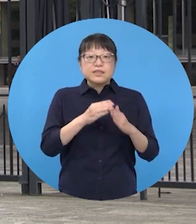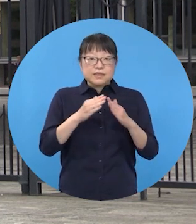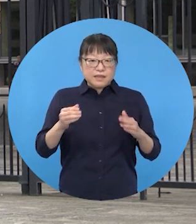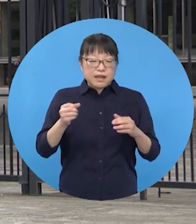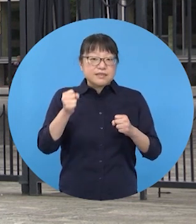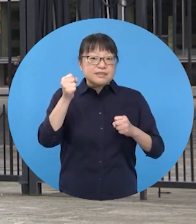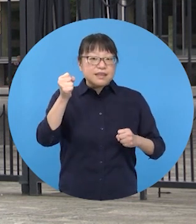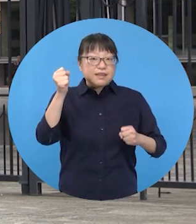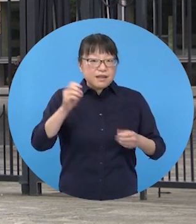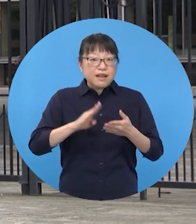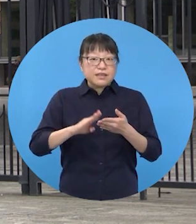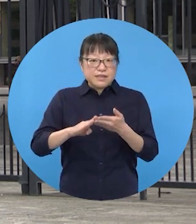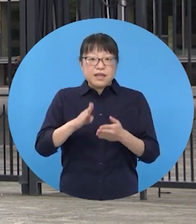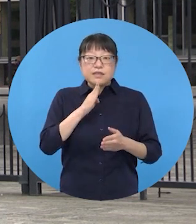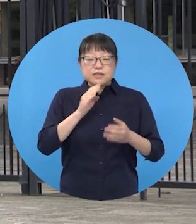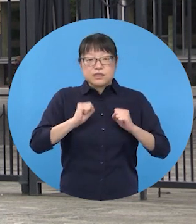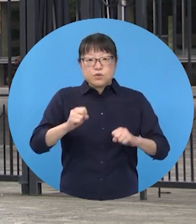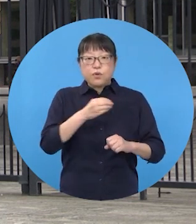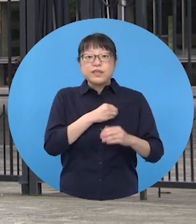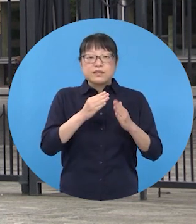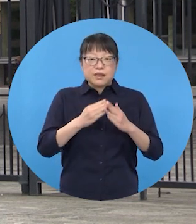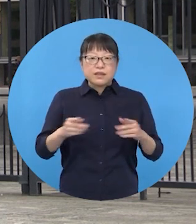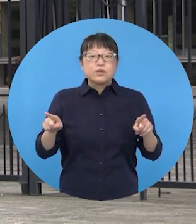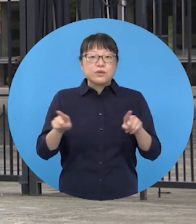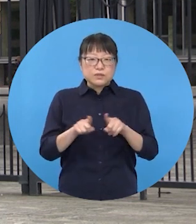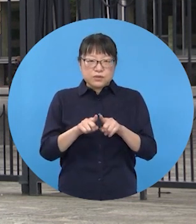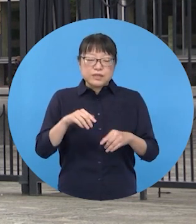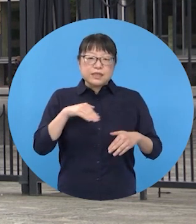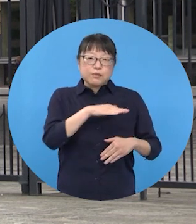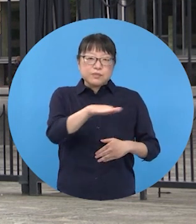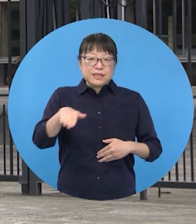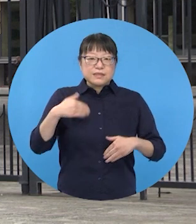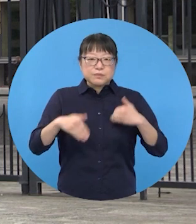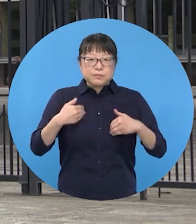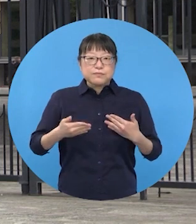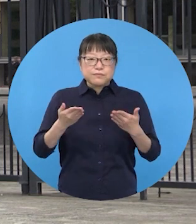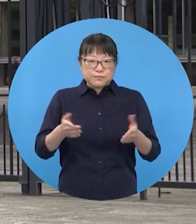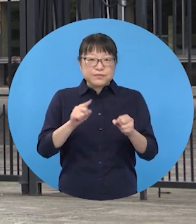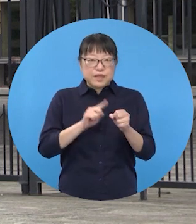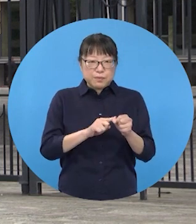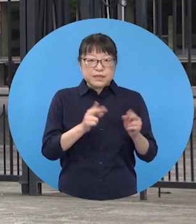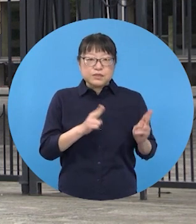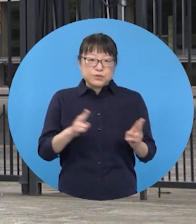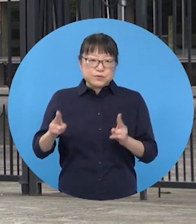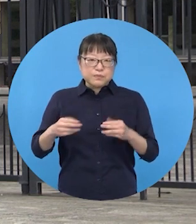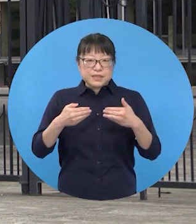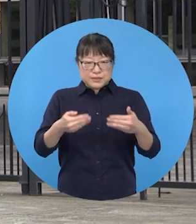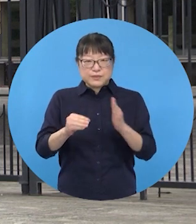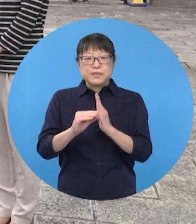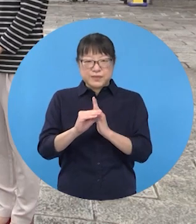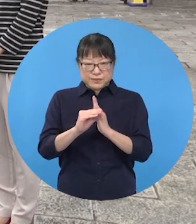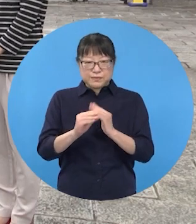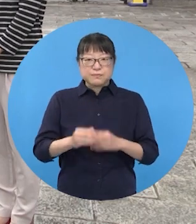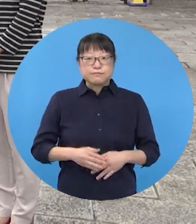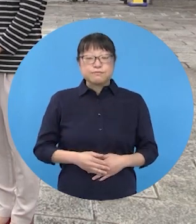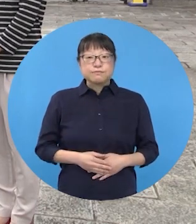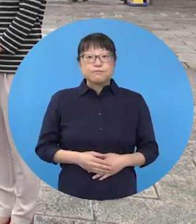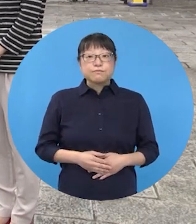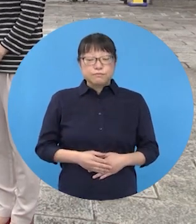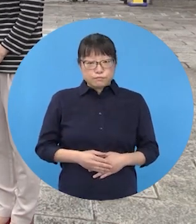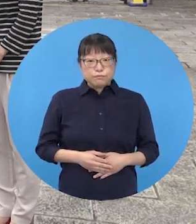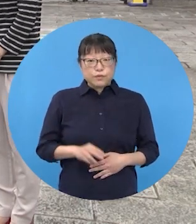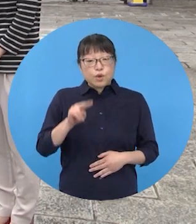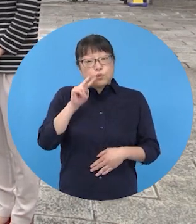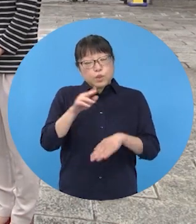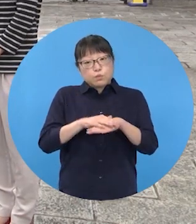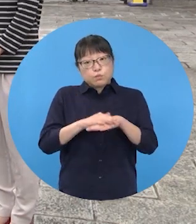リレー実行委員会とともにセレブレーションを市民の皆さんに楽しんでいただけるよう準備を進めています。 具体的にどの